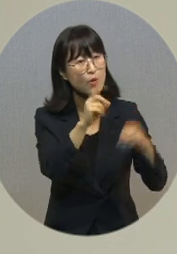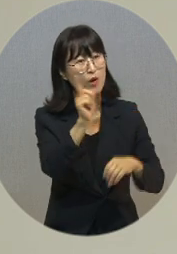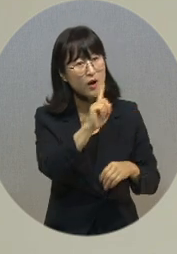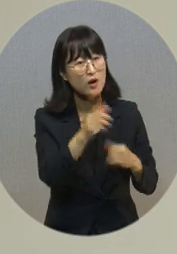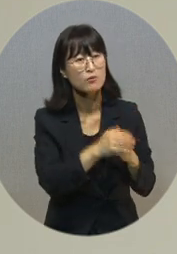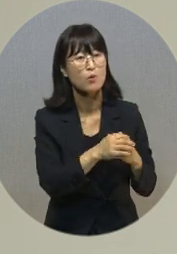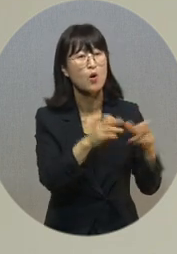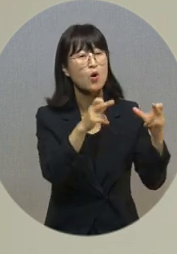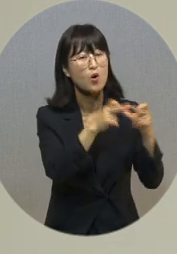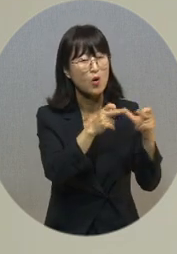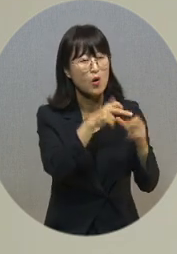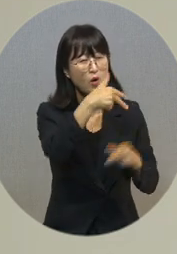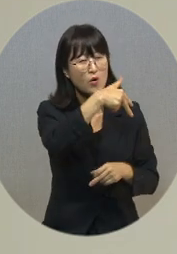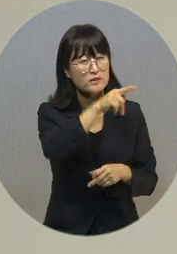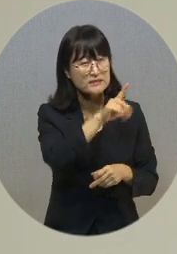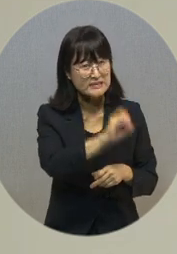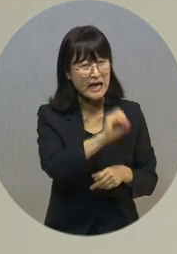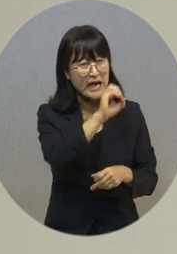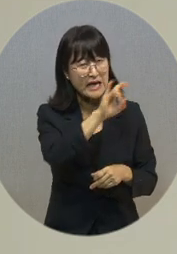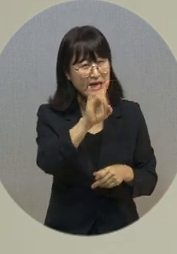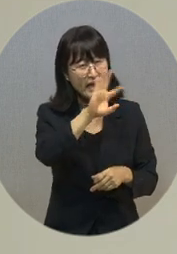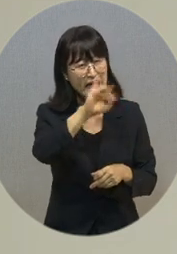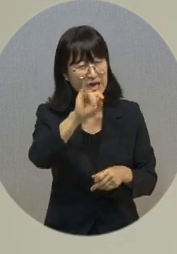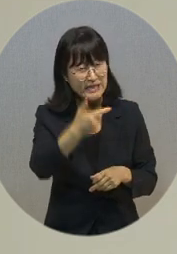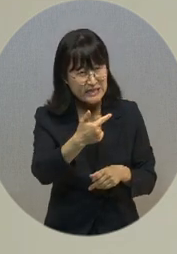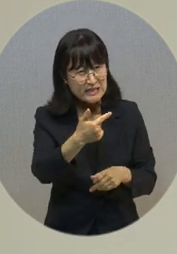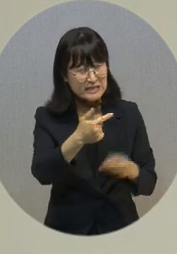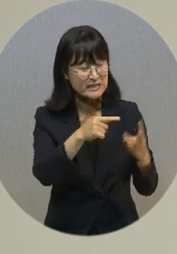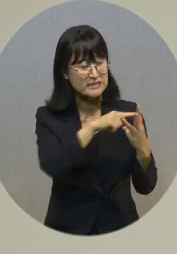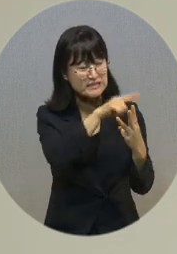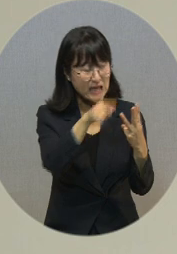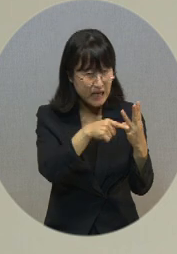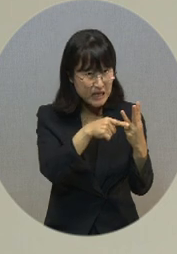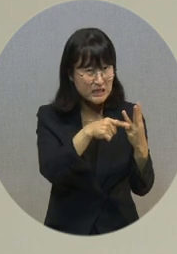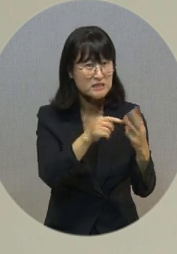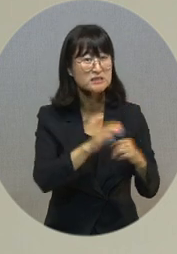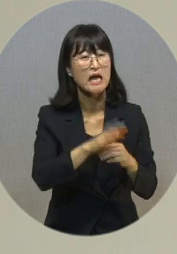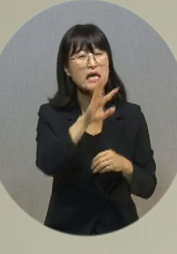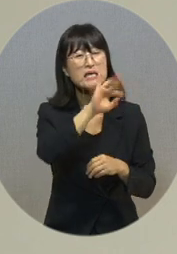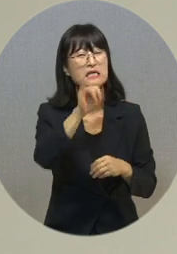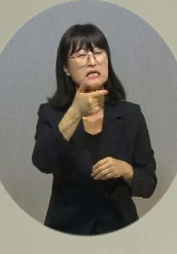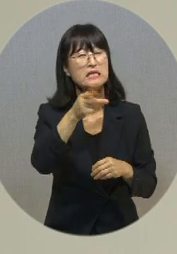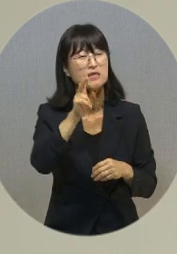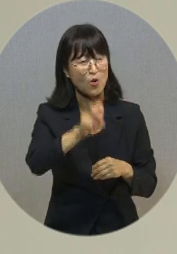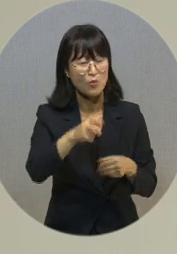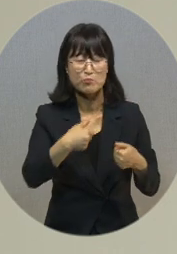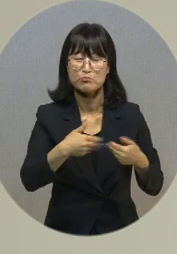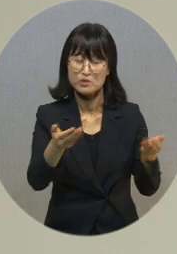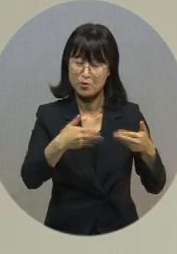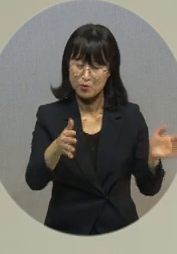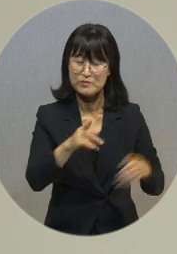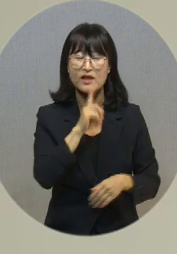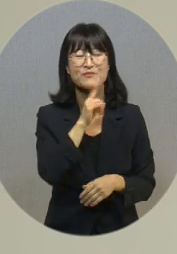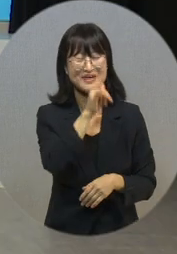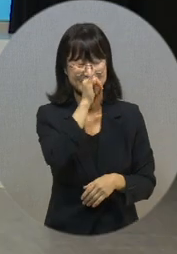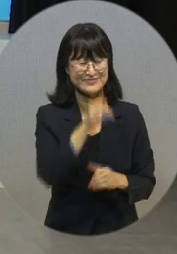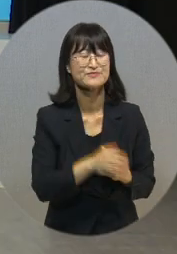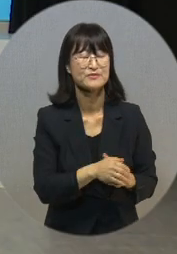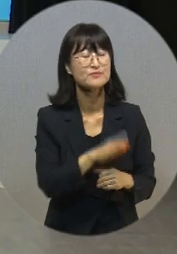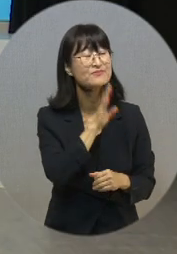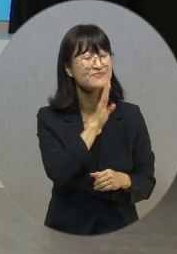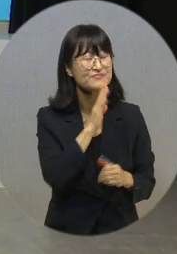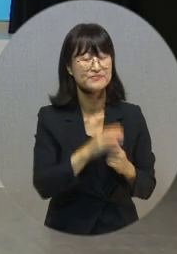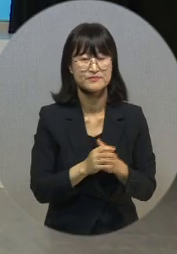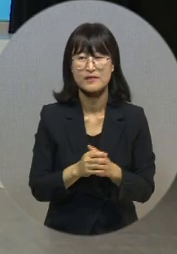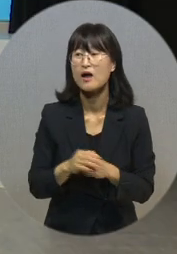세 글자에는 이념이 필요 없다. 네네. 약자에게는 이념이 필요 없다. 네네. 사실 그 부분은 정말 중요하거든요. 맞습니다. 저도